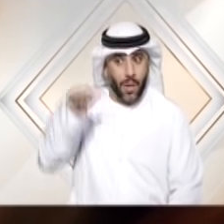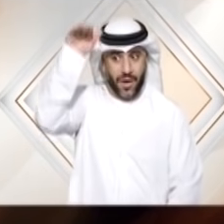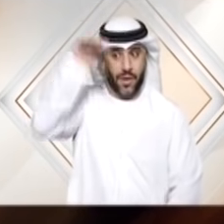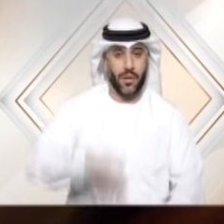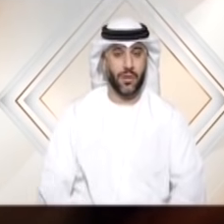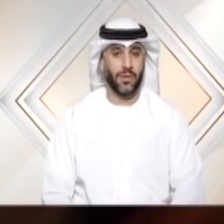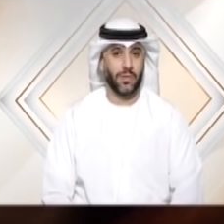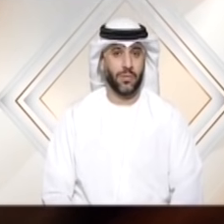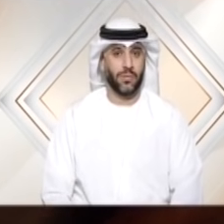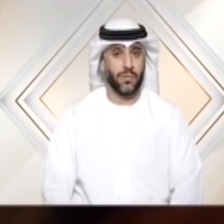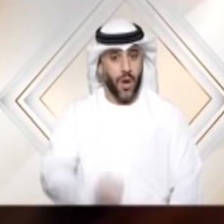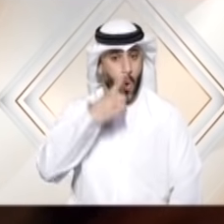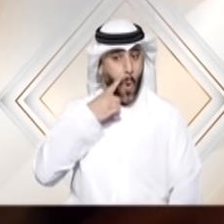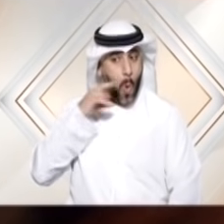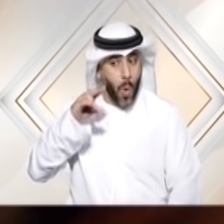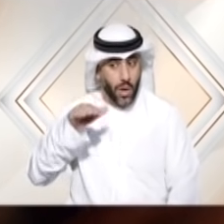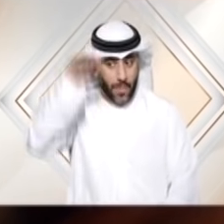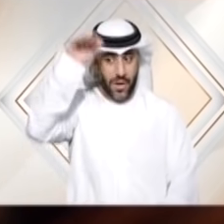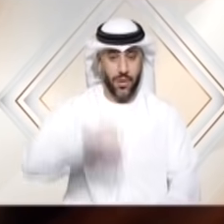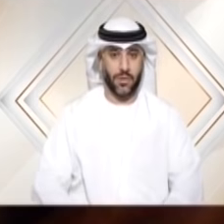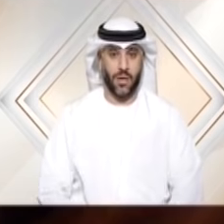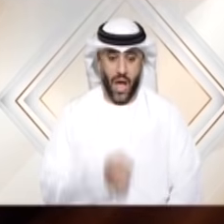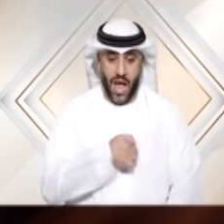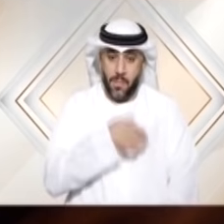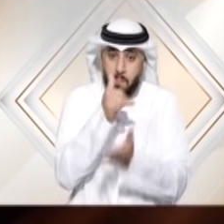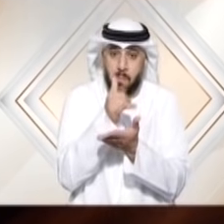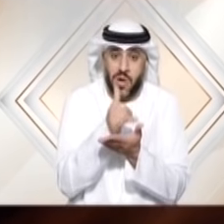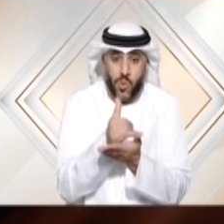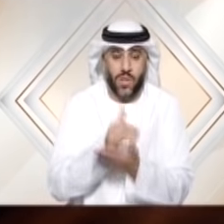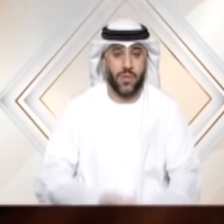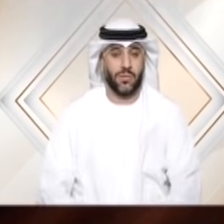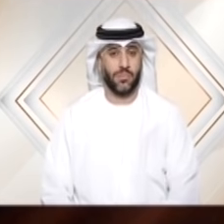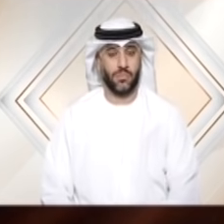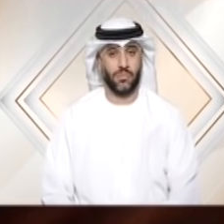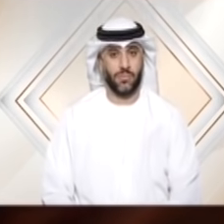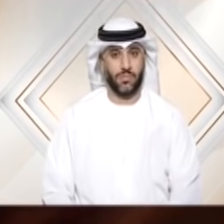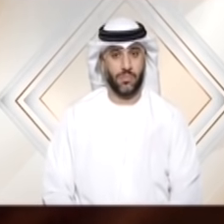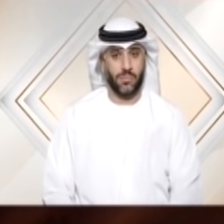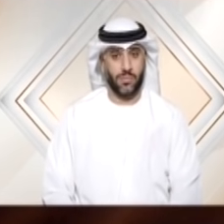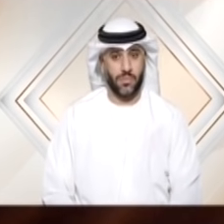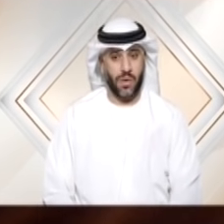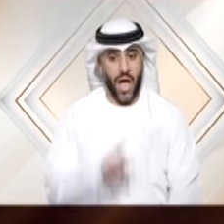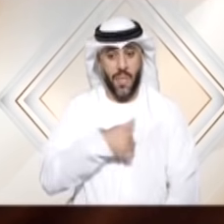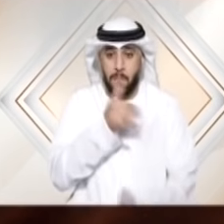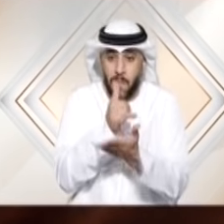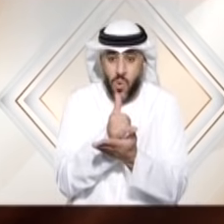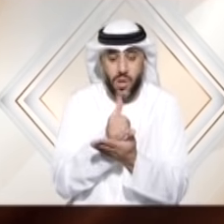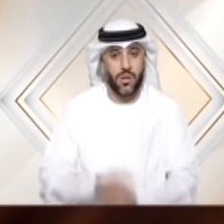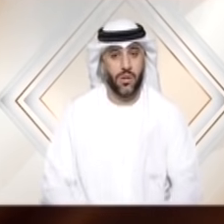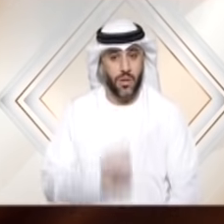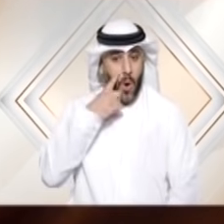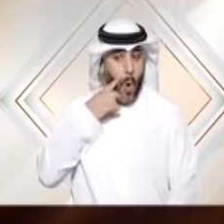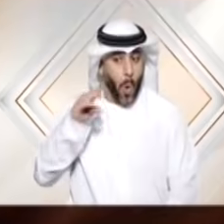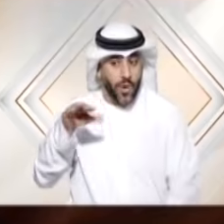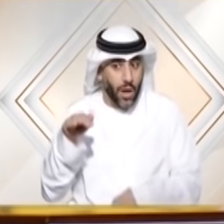تعرف أنت الشباب فجأة بكبروا. أخوي اللي أنا كنت أنا يعني سوري أنا اللي كنت يعني أحطه في حضني وأطعميه، كبر بيني